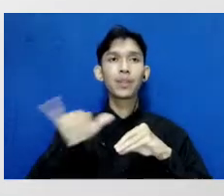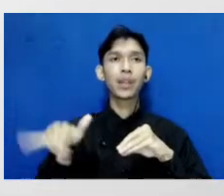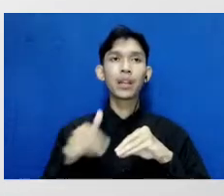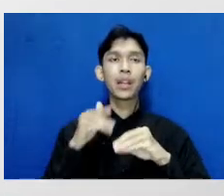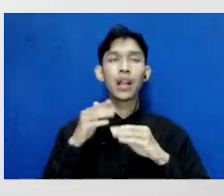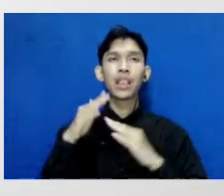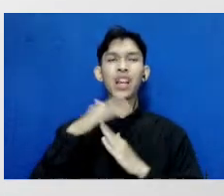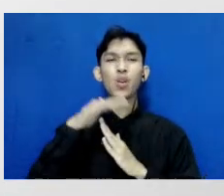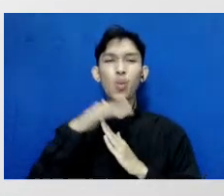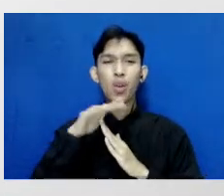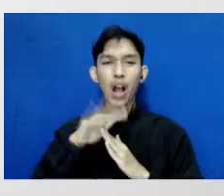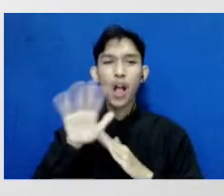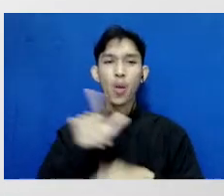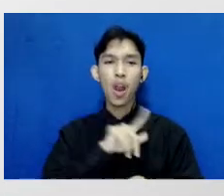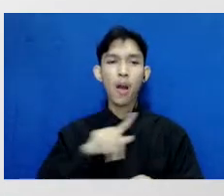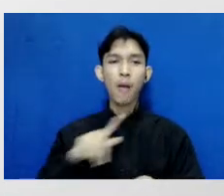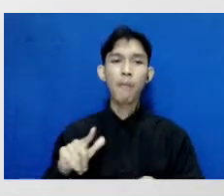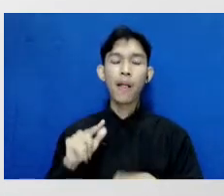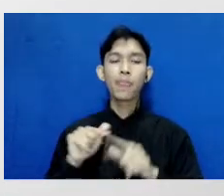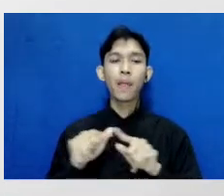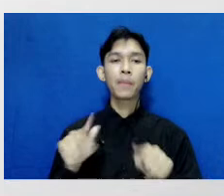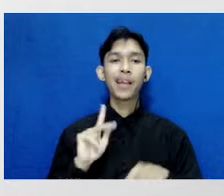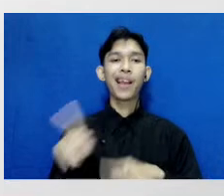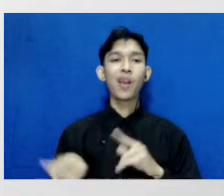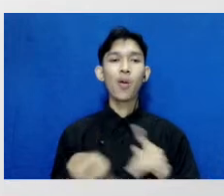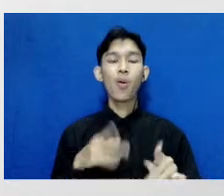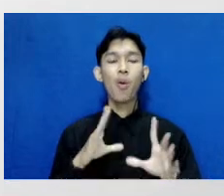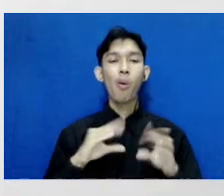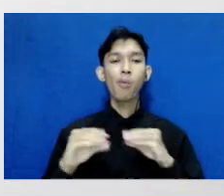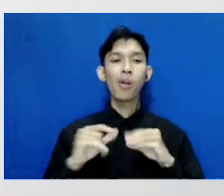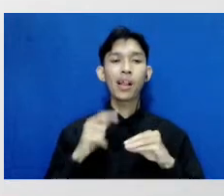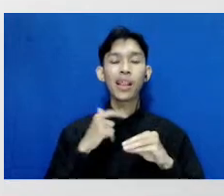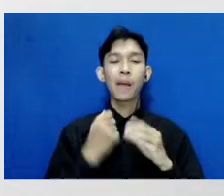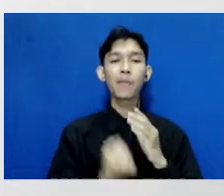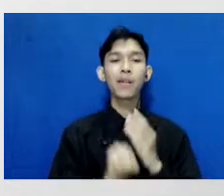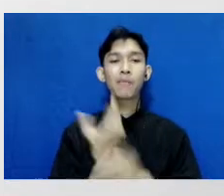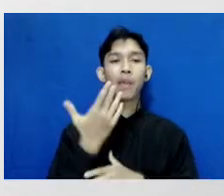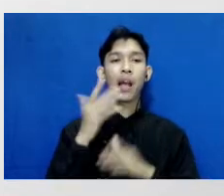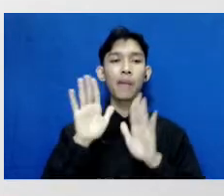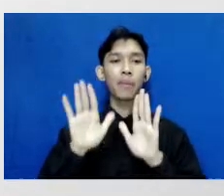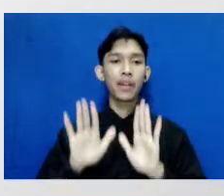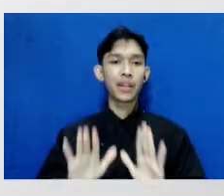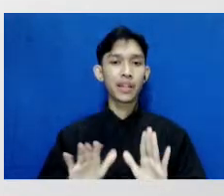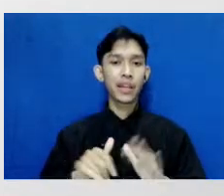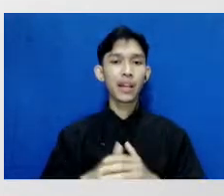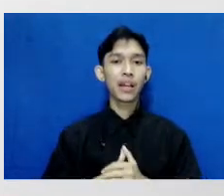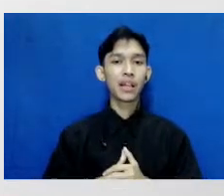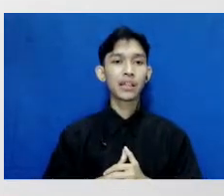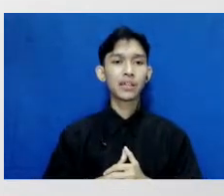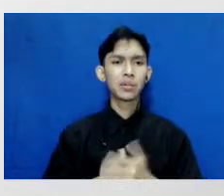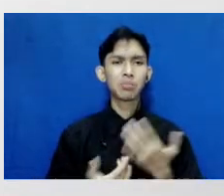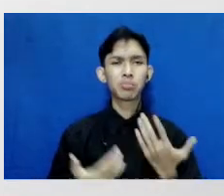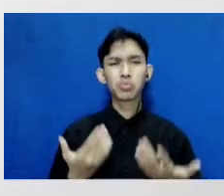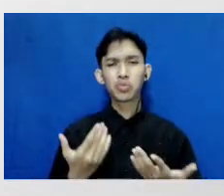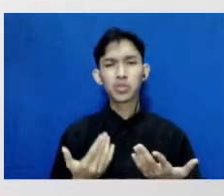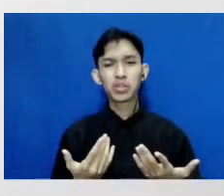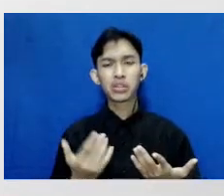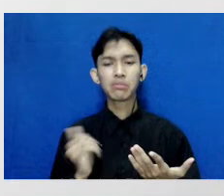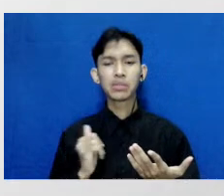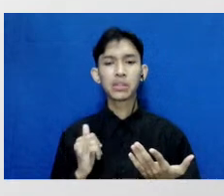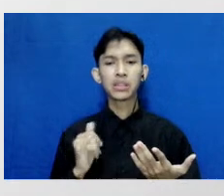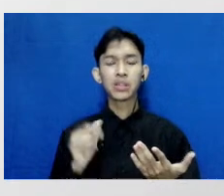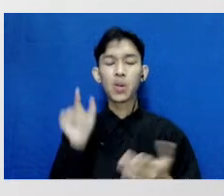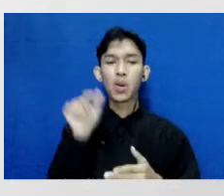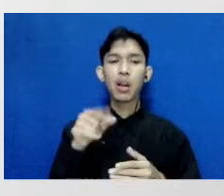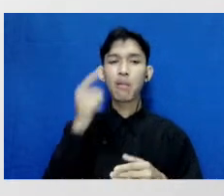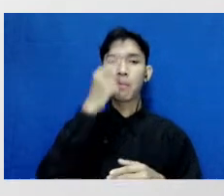atau berlarut-larut. Tapi kalau kita bicara mengenai perkembangan di media, tampaknya antara para petinggi